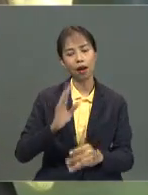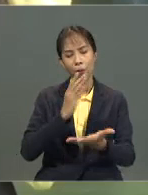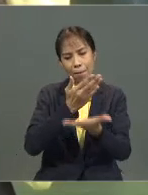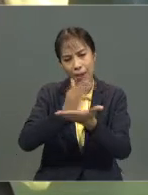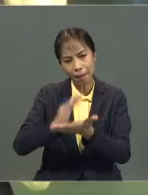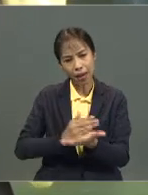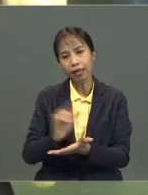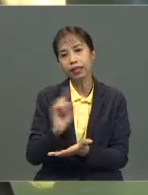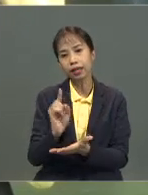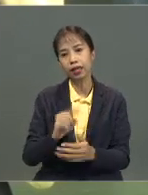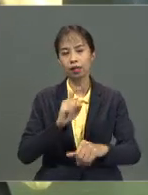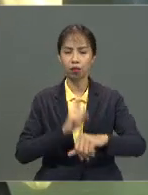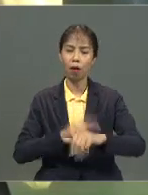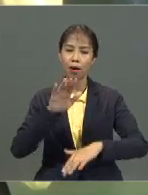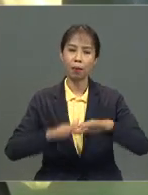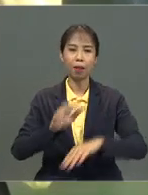ค่ะตั้งแต่